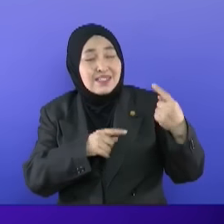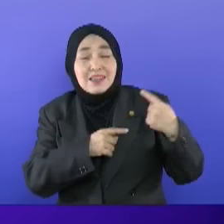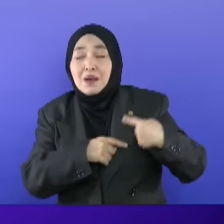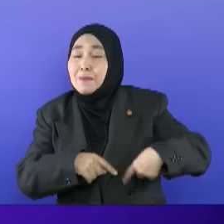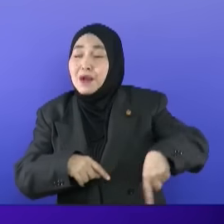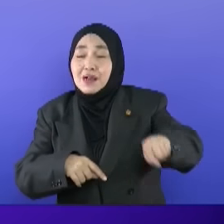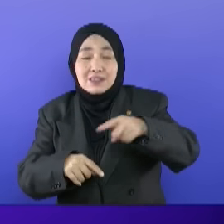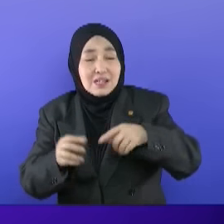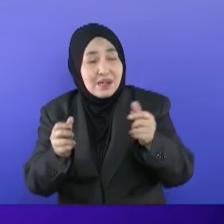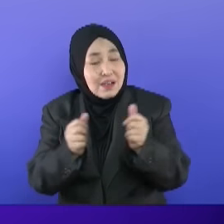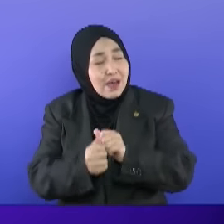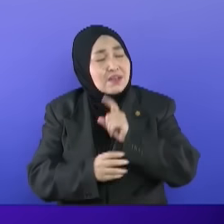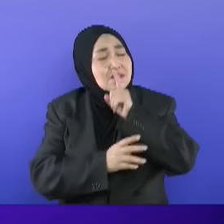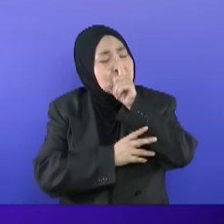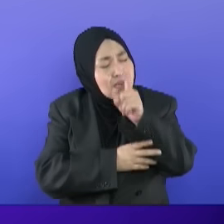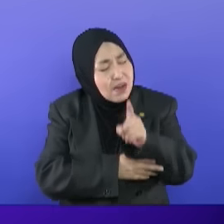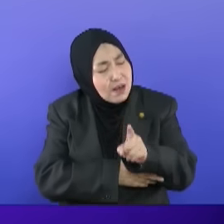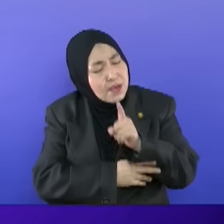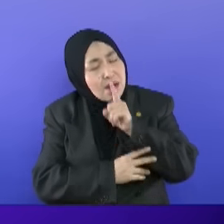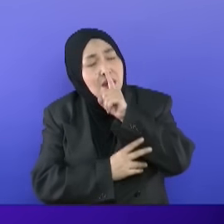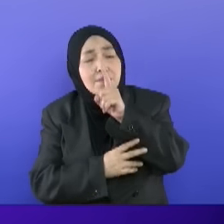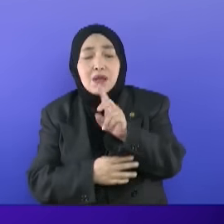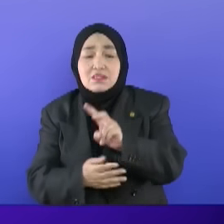haqqa tilawati